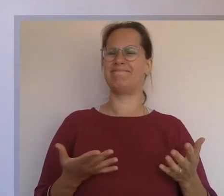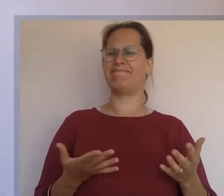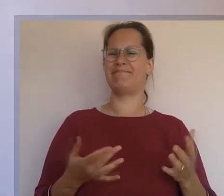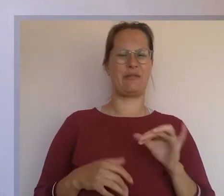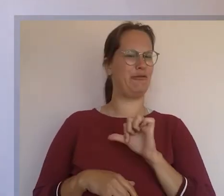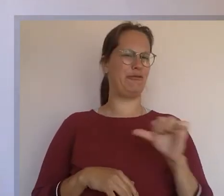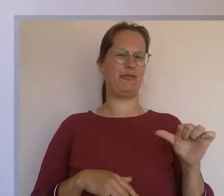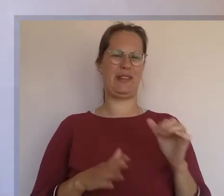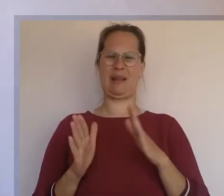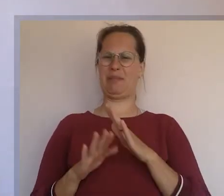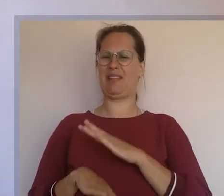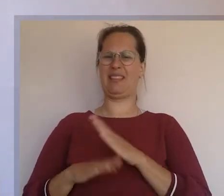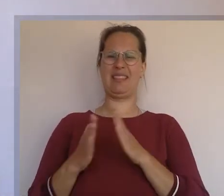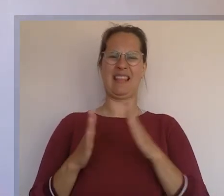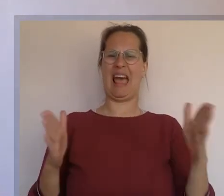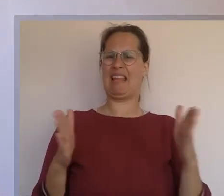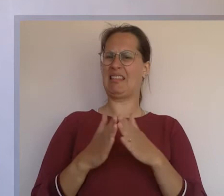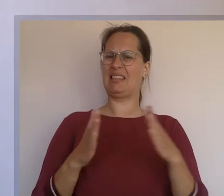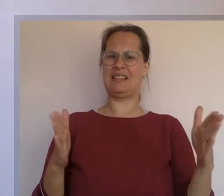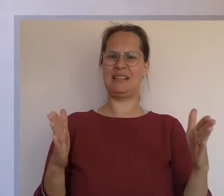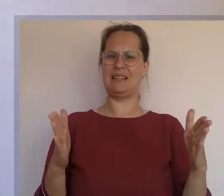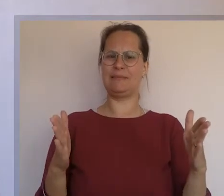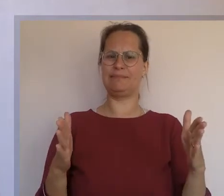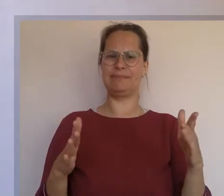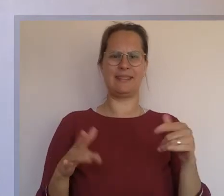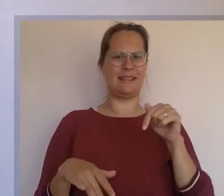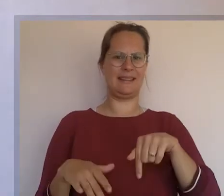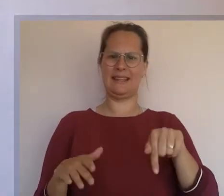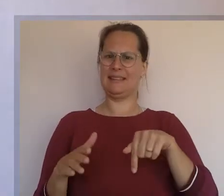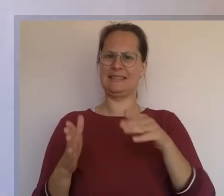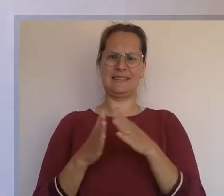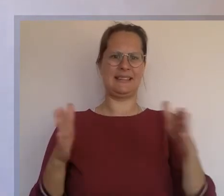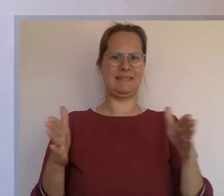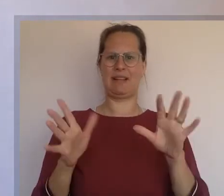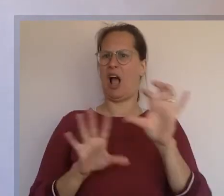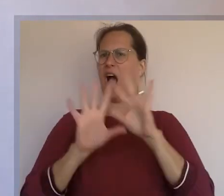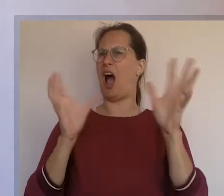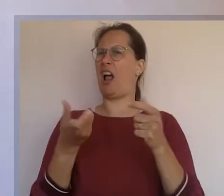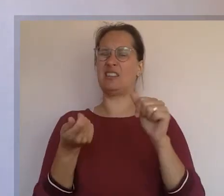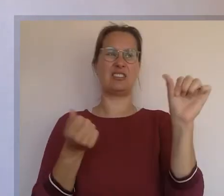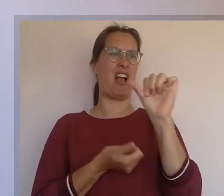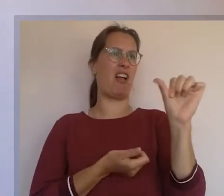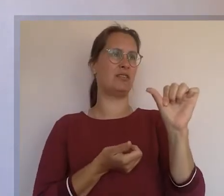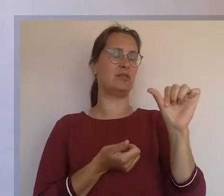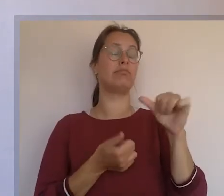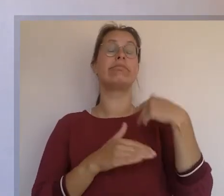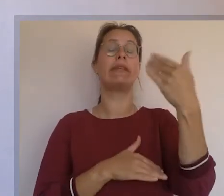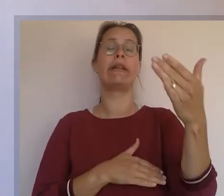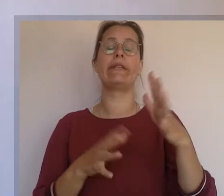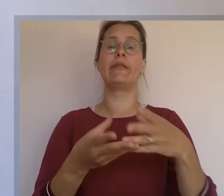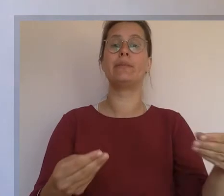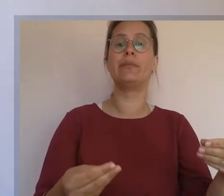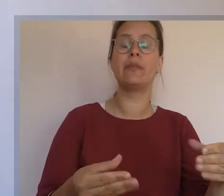Het is een rare tijd. En in deze tijd gaat het gewoon allemaal wat anders. Het gaat wel weer